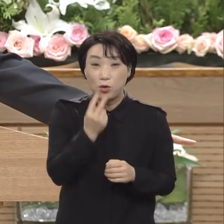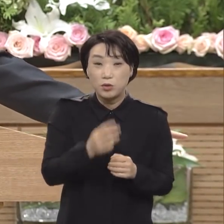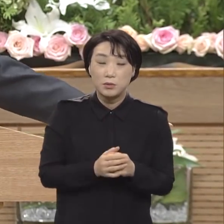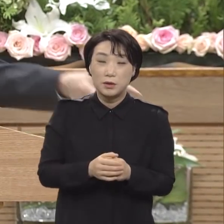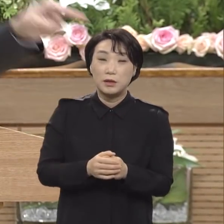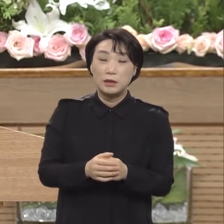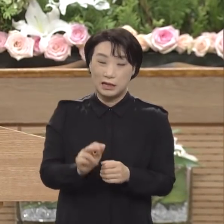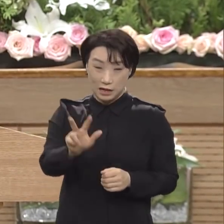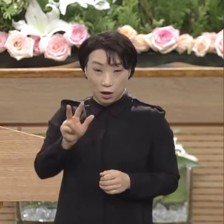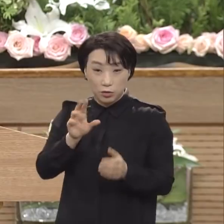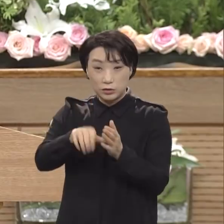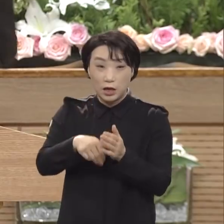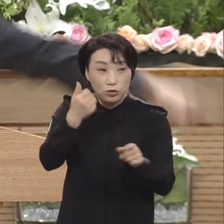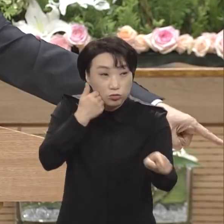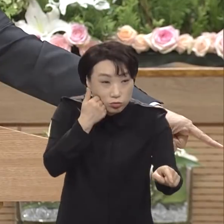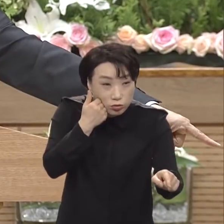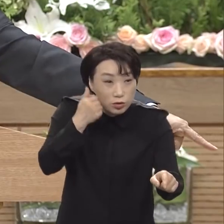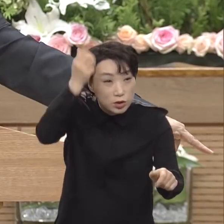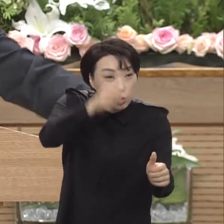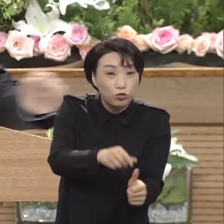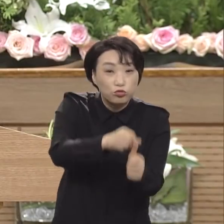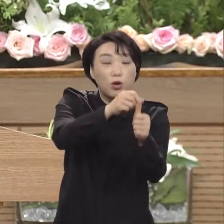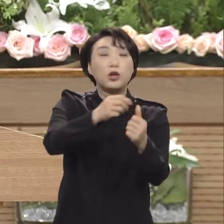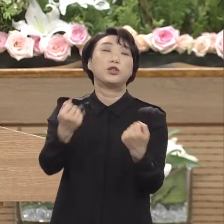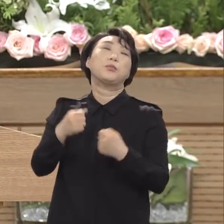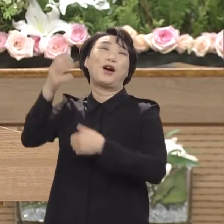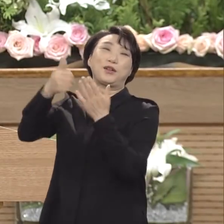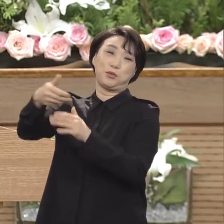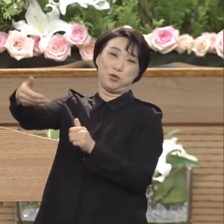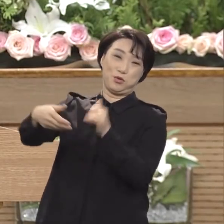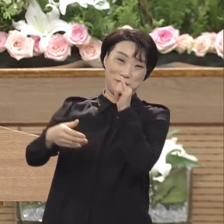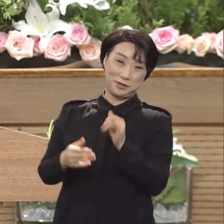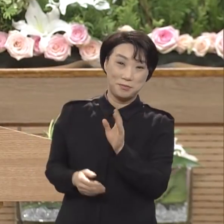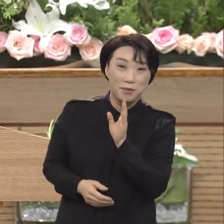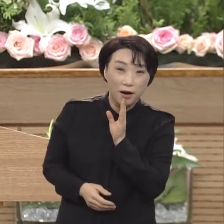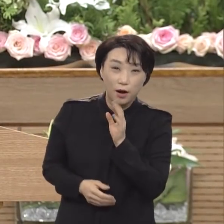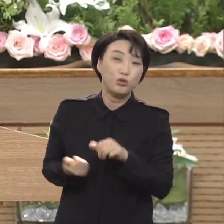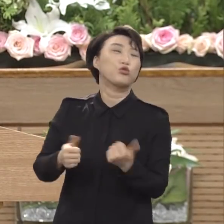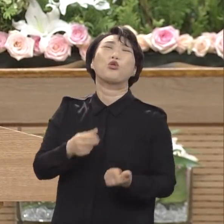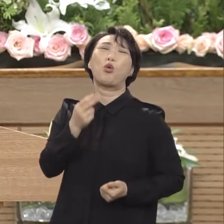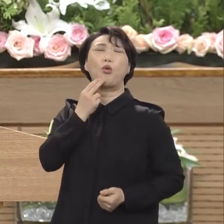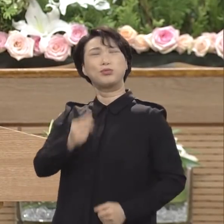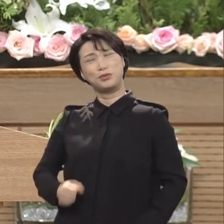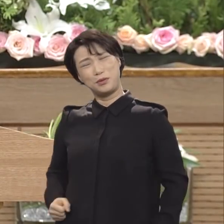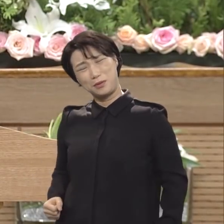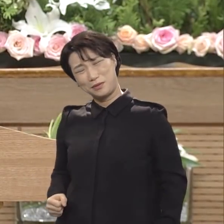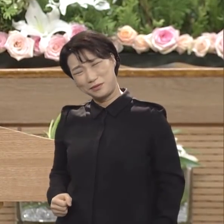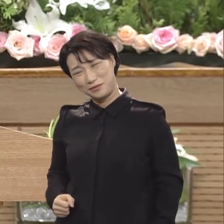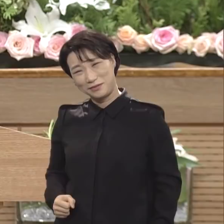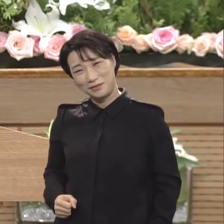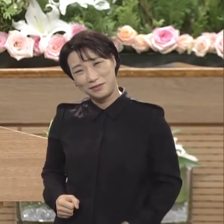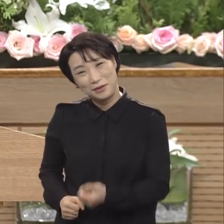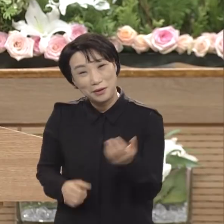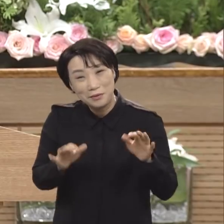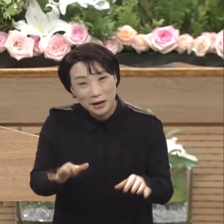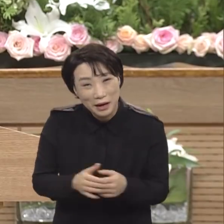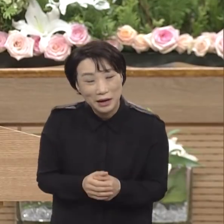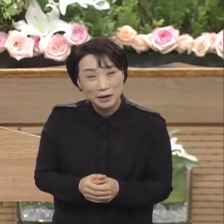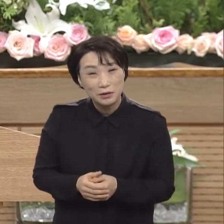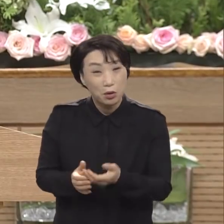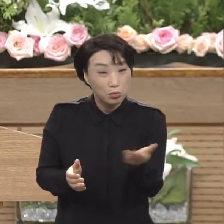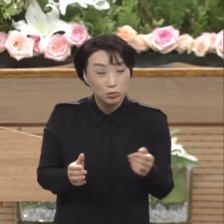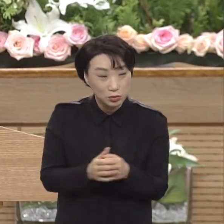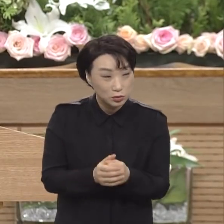건 자에게는 상대방을 살릴 능력을 주시고 절대 죽지도 않는다 이 말입니다. 그런 사람이